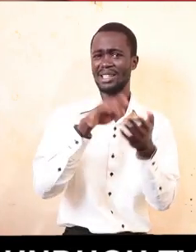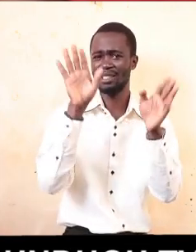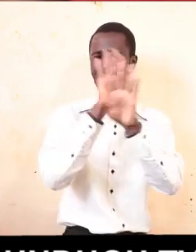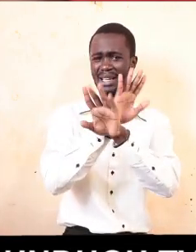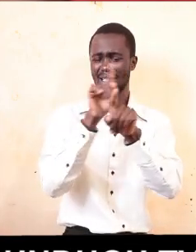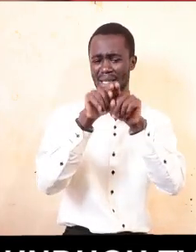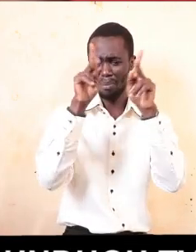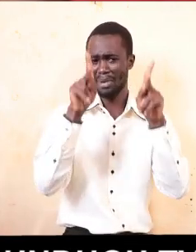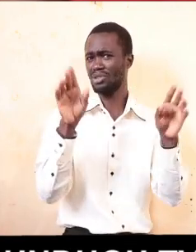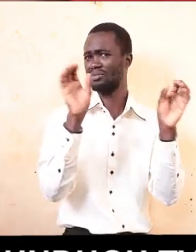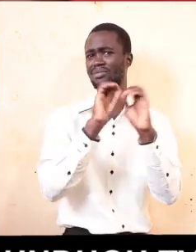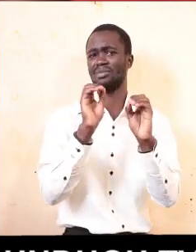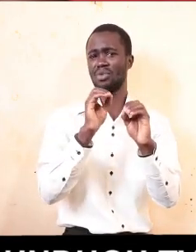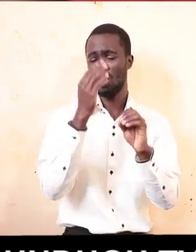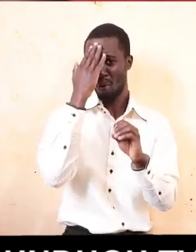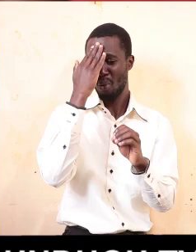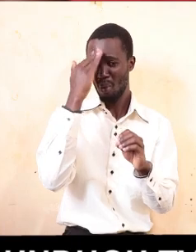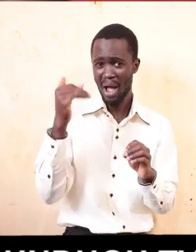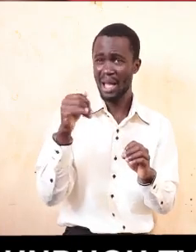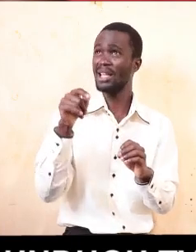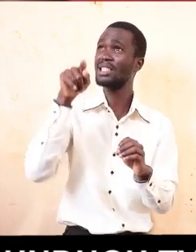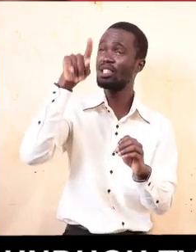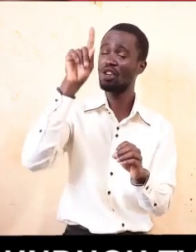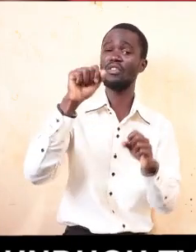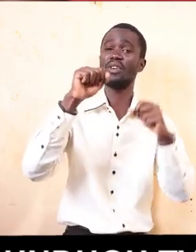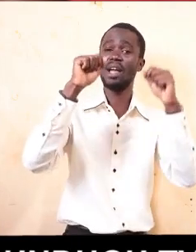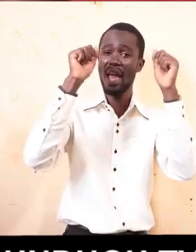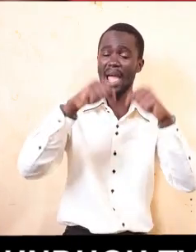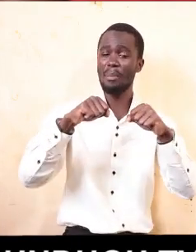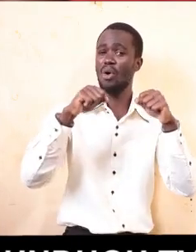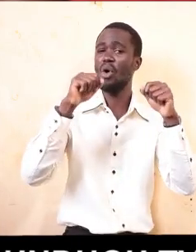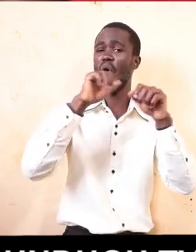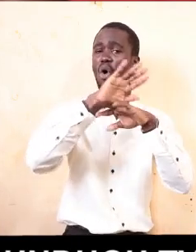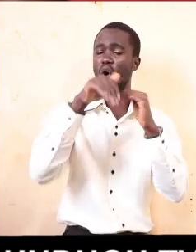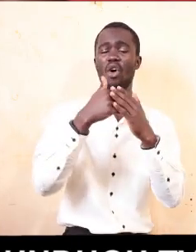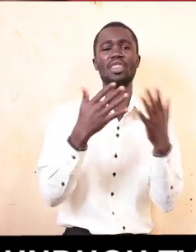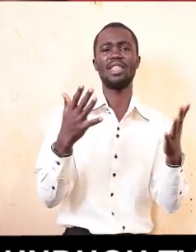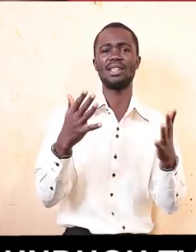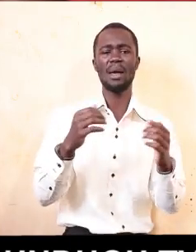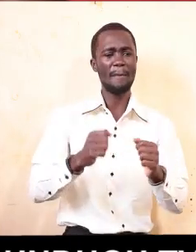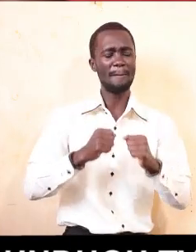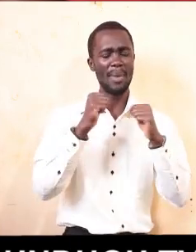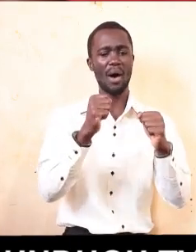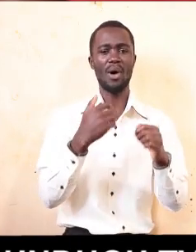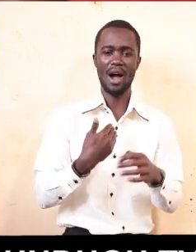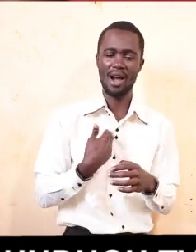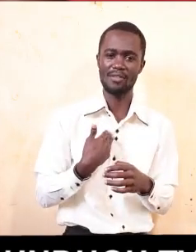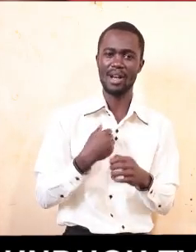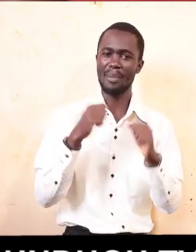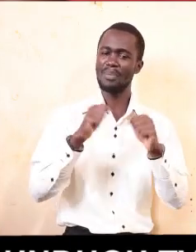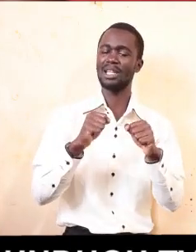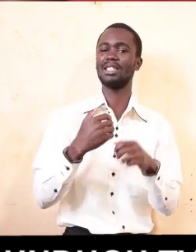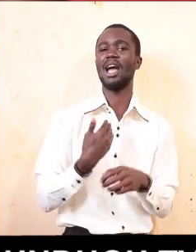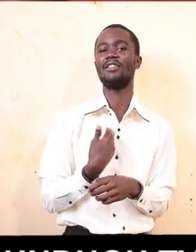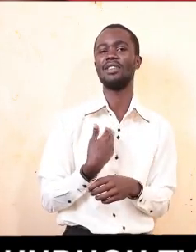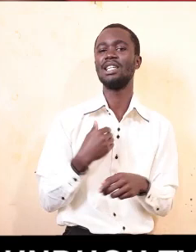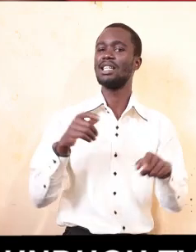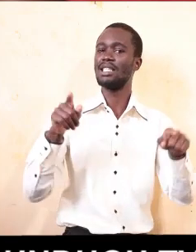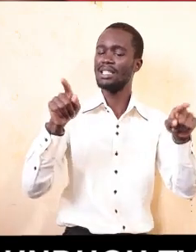kama binadamu, kwa sababu yeye ni muweza wa yote. Ana nguvu, ana uwezo. Hata